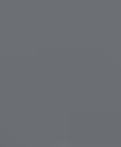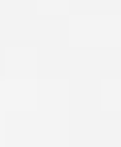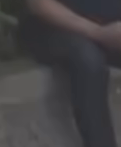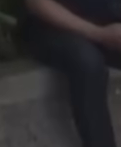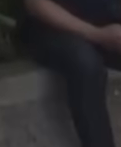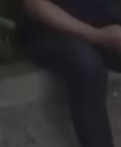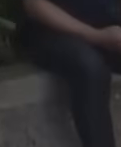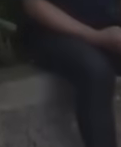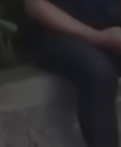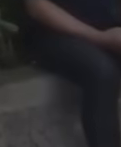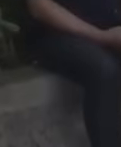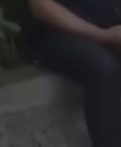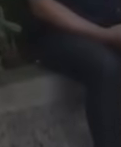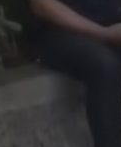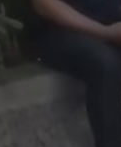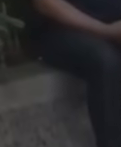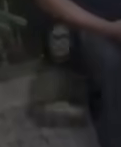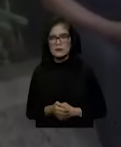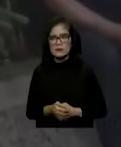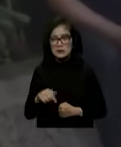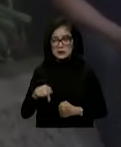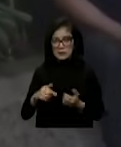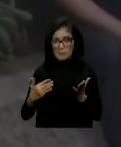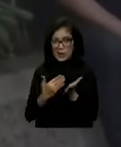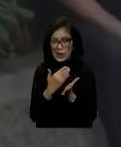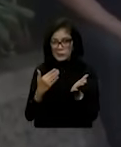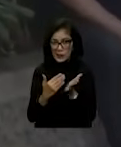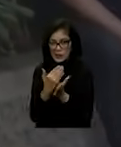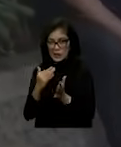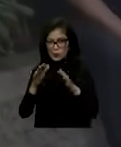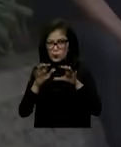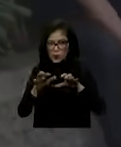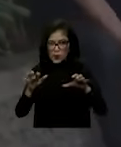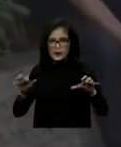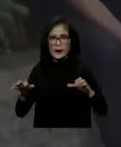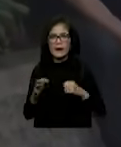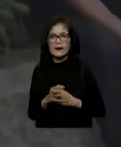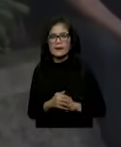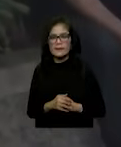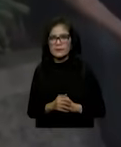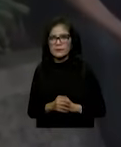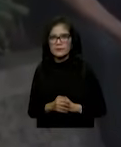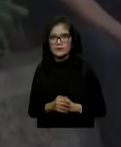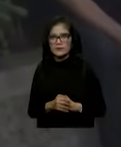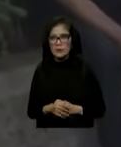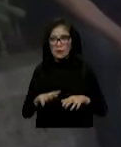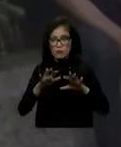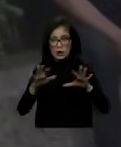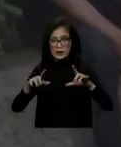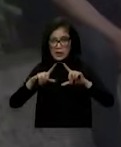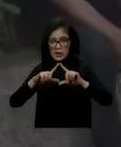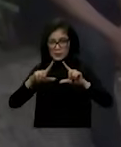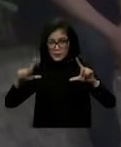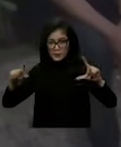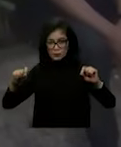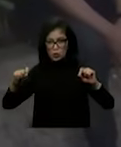pulang. Banyak pelanggar ya. Pertama yang TNKB-nya atau plat nomornya